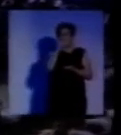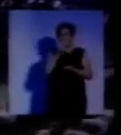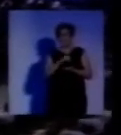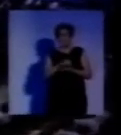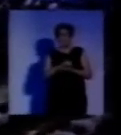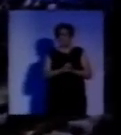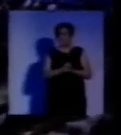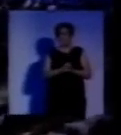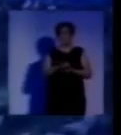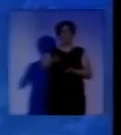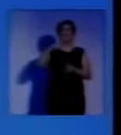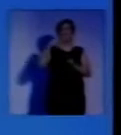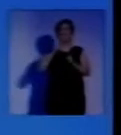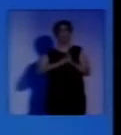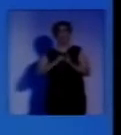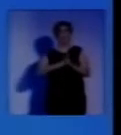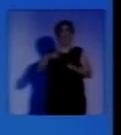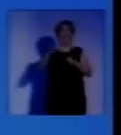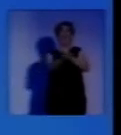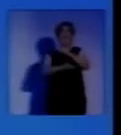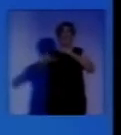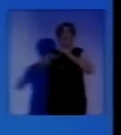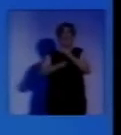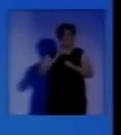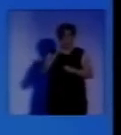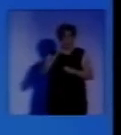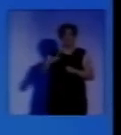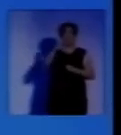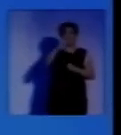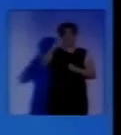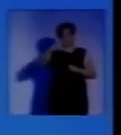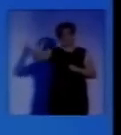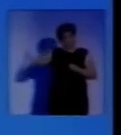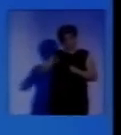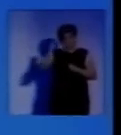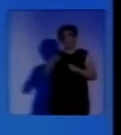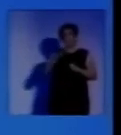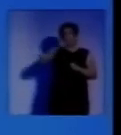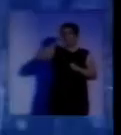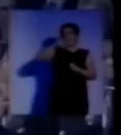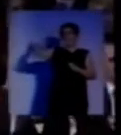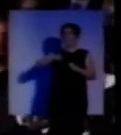Επανέρχεται ο ΦΠΑ στα αγροτικά εφόδια από το 24% στο 13%.